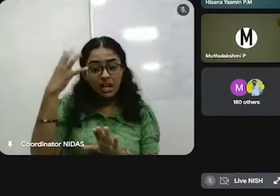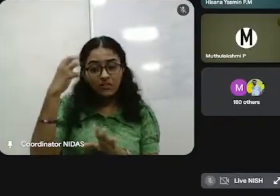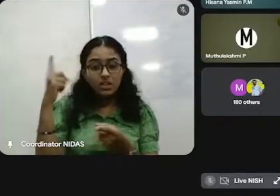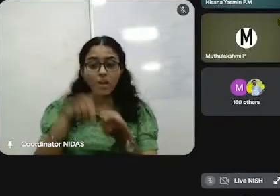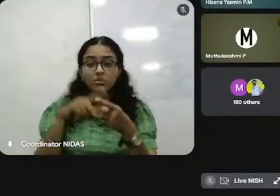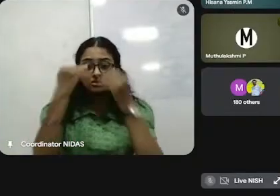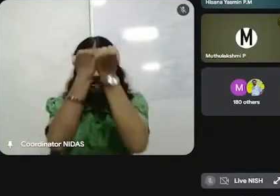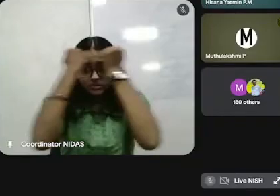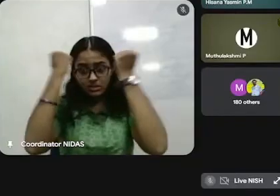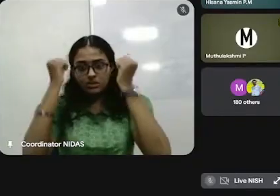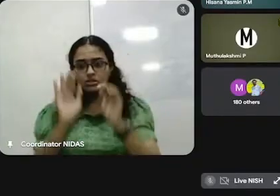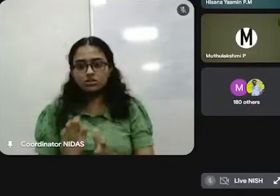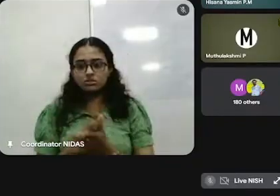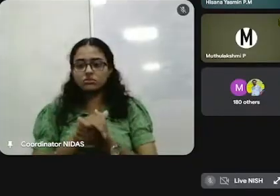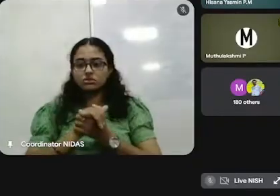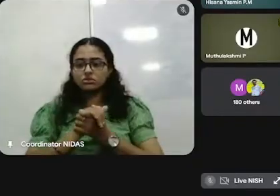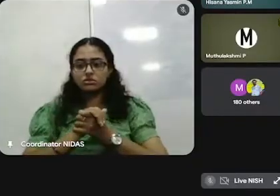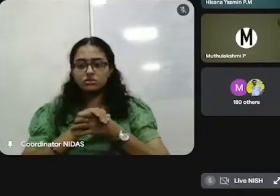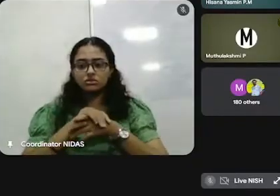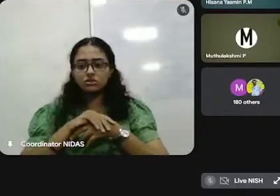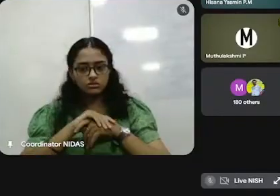ഈ പ്രശ്നങ്ങൾ കണ്ടുവരുന്നത്.